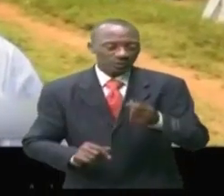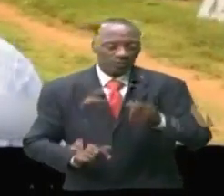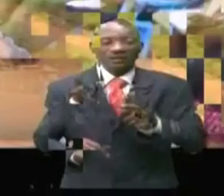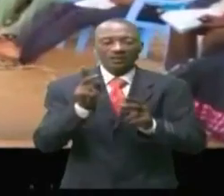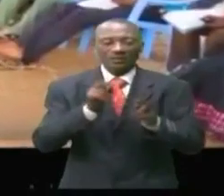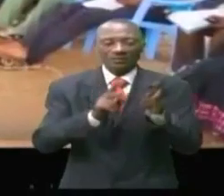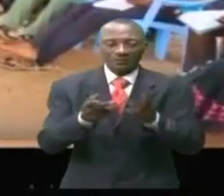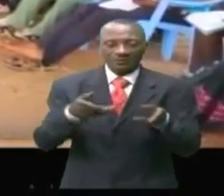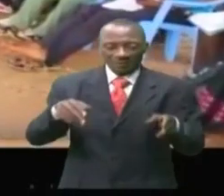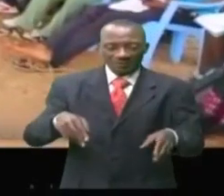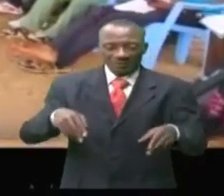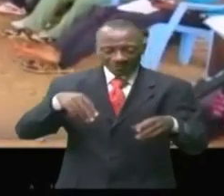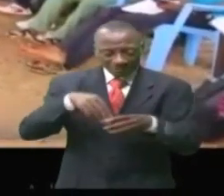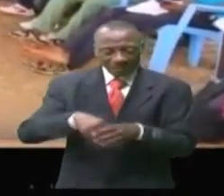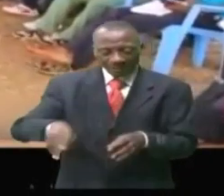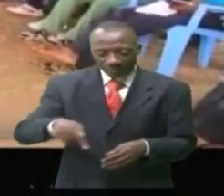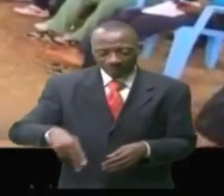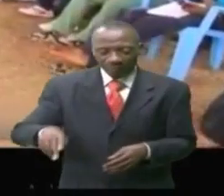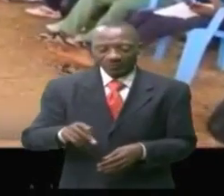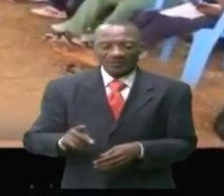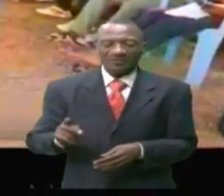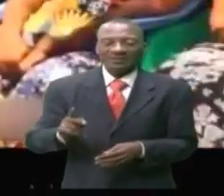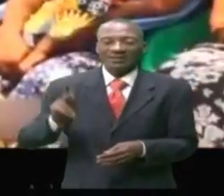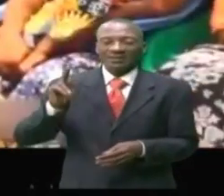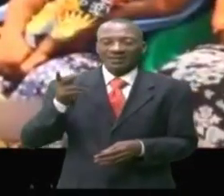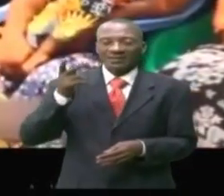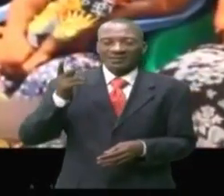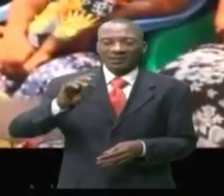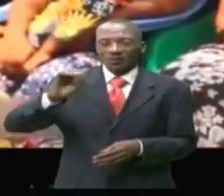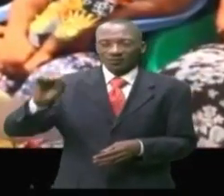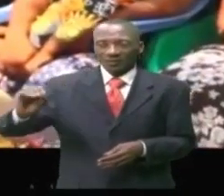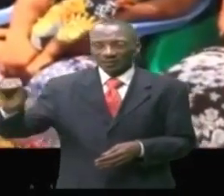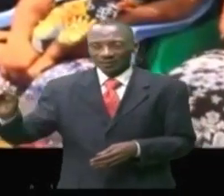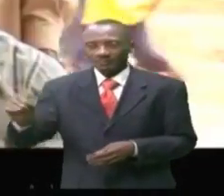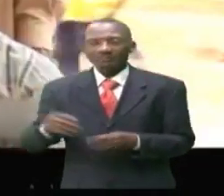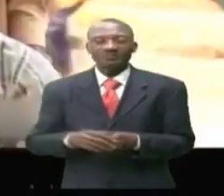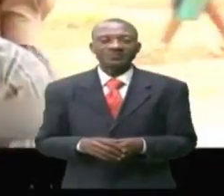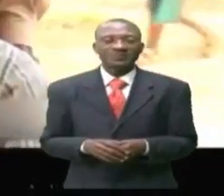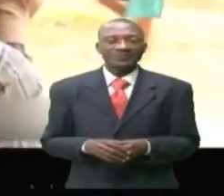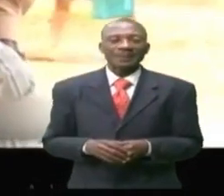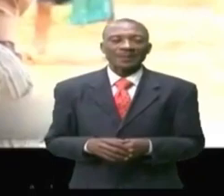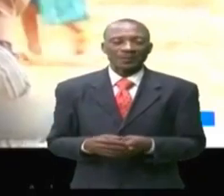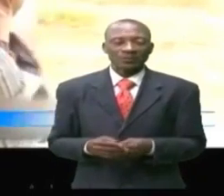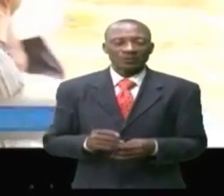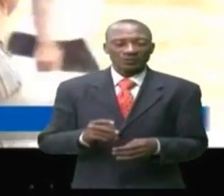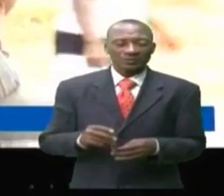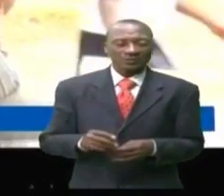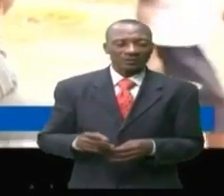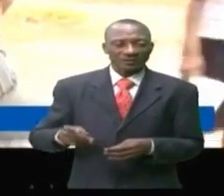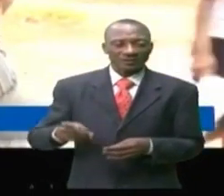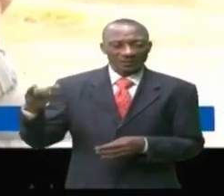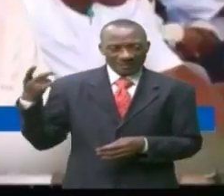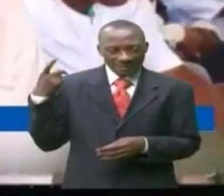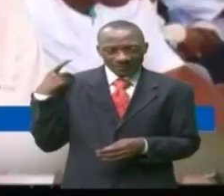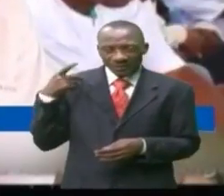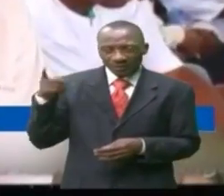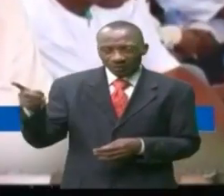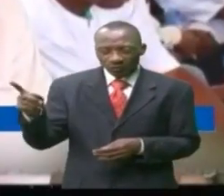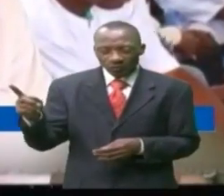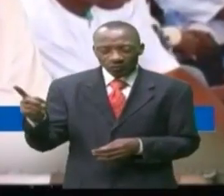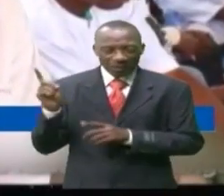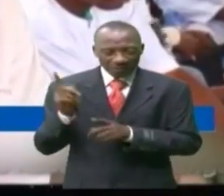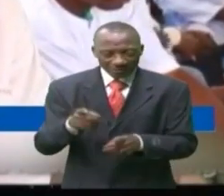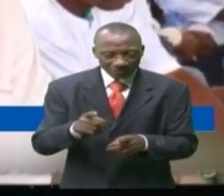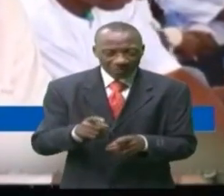Kabeya. Profitant de son passage à Kenankuna, l'honorable Eddy Mundela Kankou a eu quelques entretiens avec